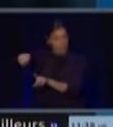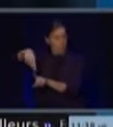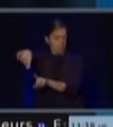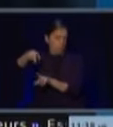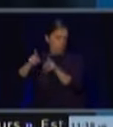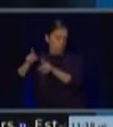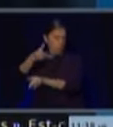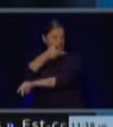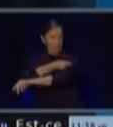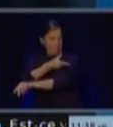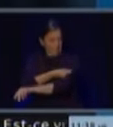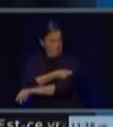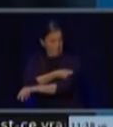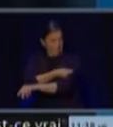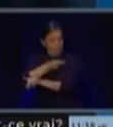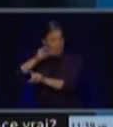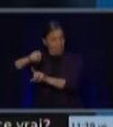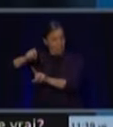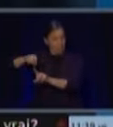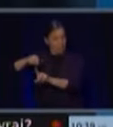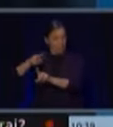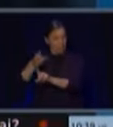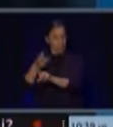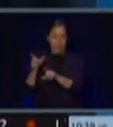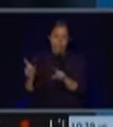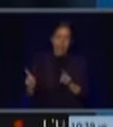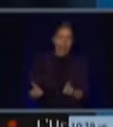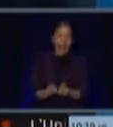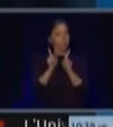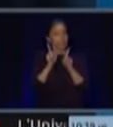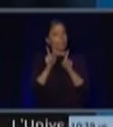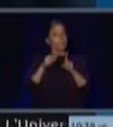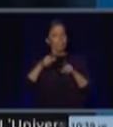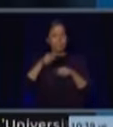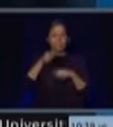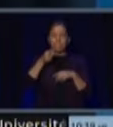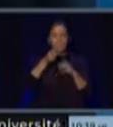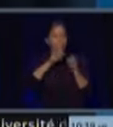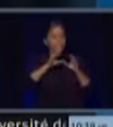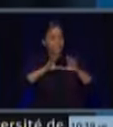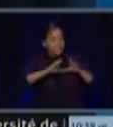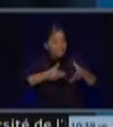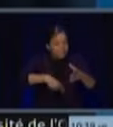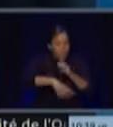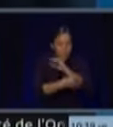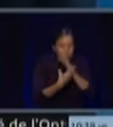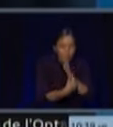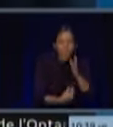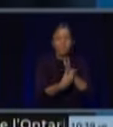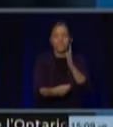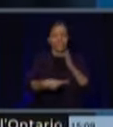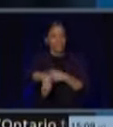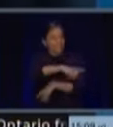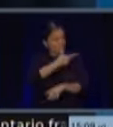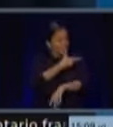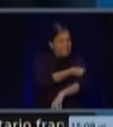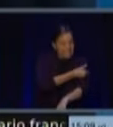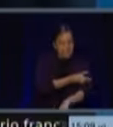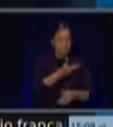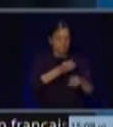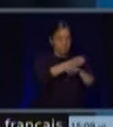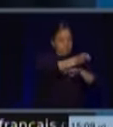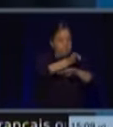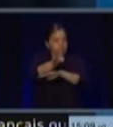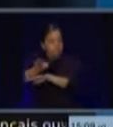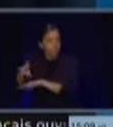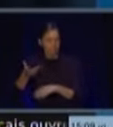plus défavorisés ou qui ont des plus hauts bas taux, parce qu'on ne veut pas contraindre, on veut convaincre. Mais on n'aura